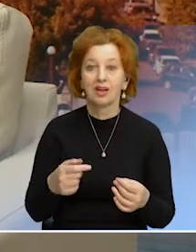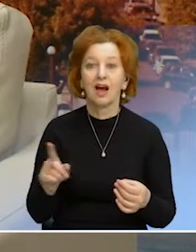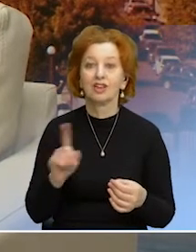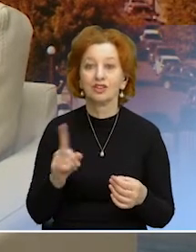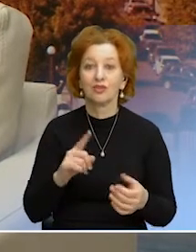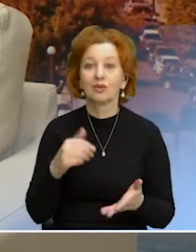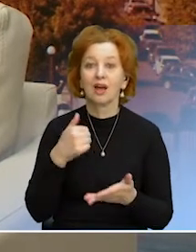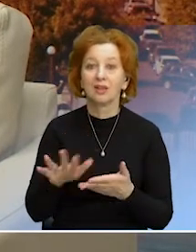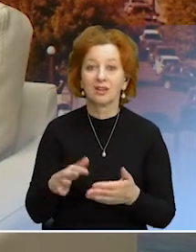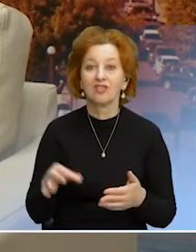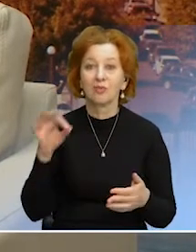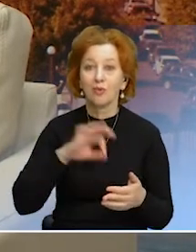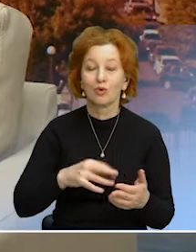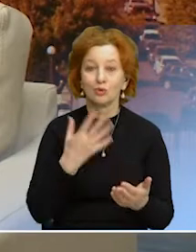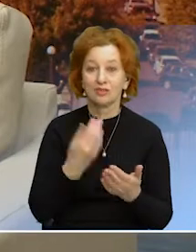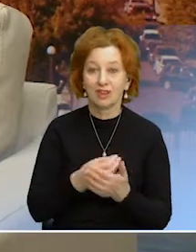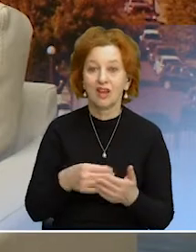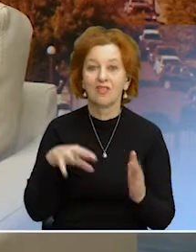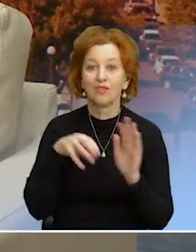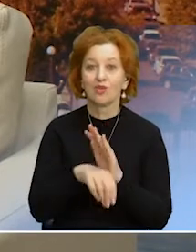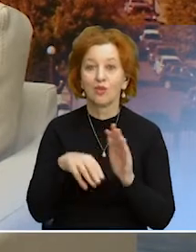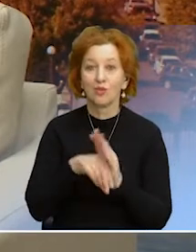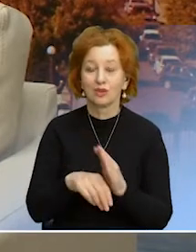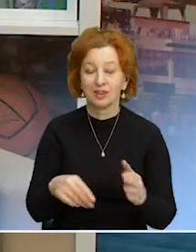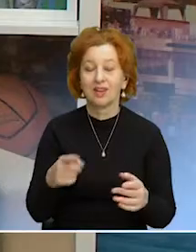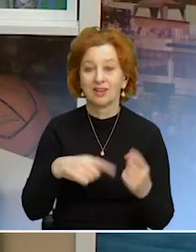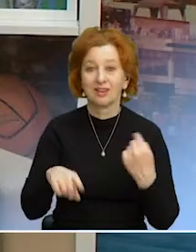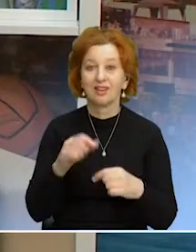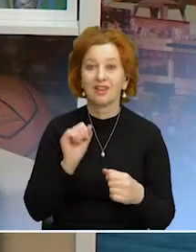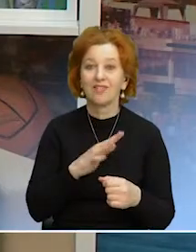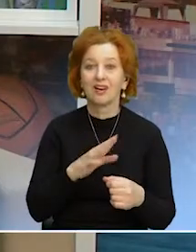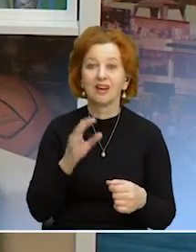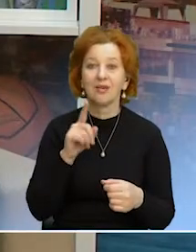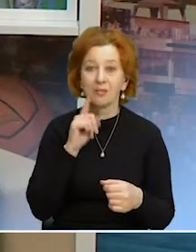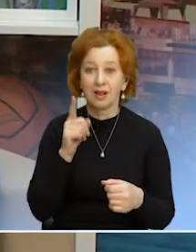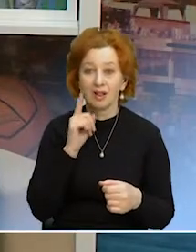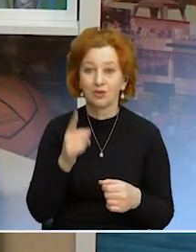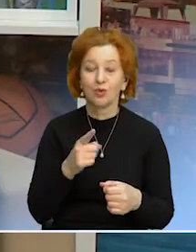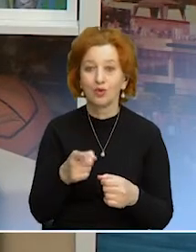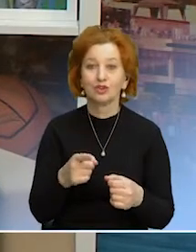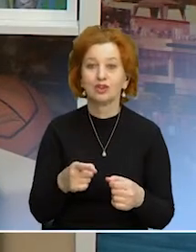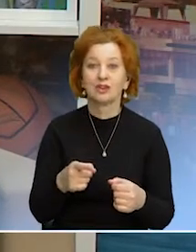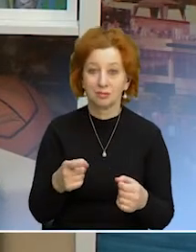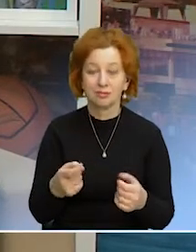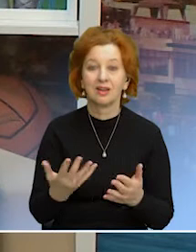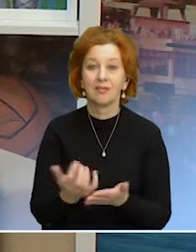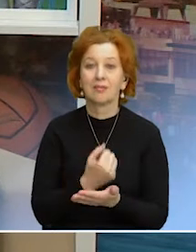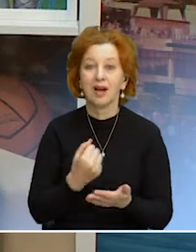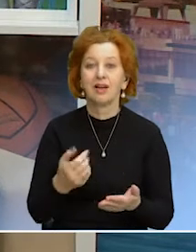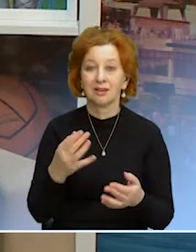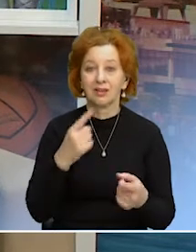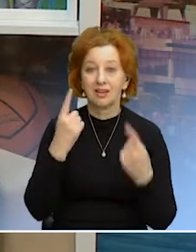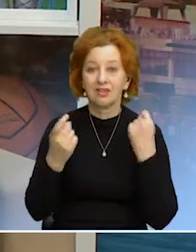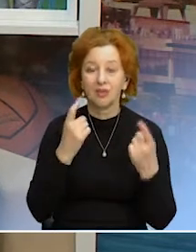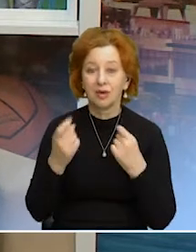чего-то отказываться в пользу своей внутренней свободы. А вы знаете, вот еще молодежи, наверное, очень сложно сейчас фильтровать информацию, да, которую они